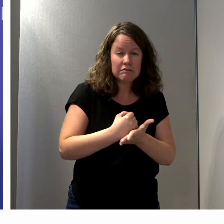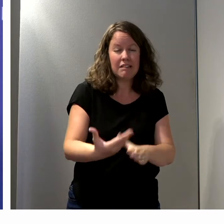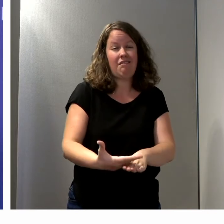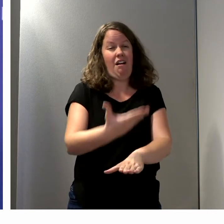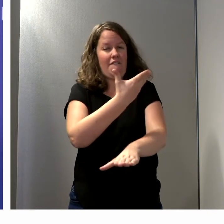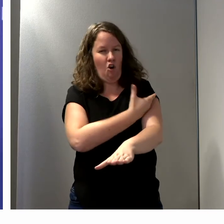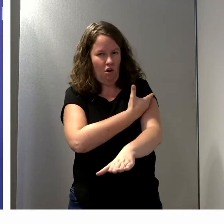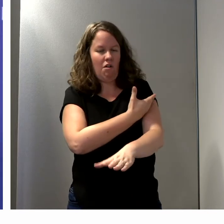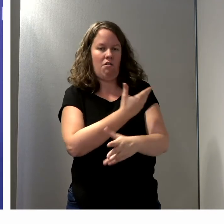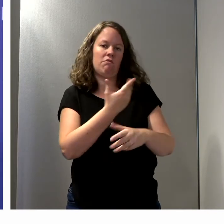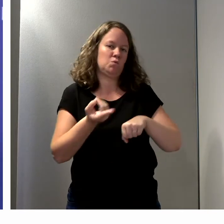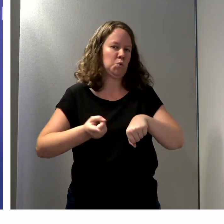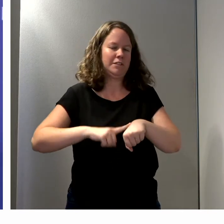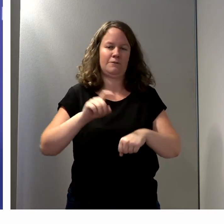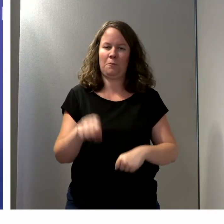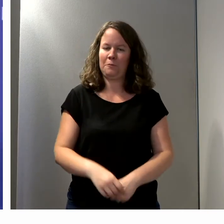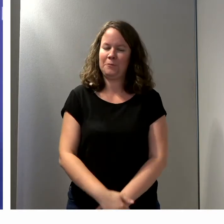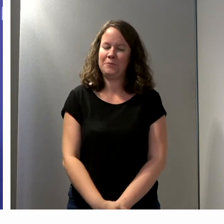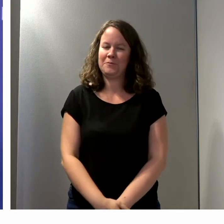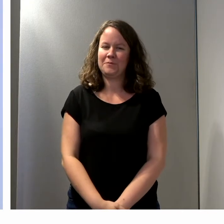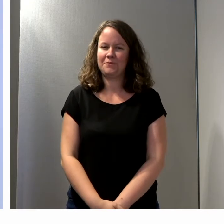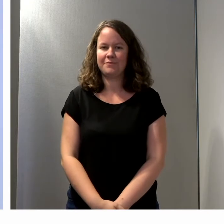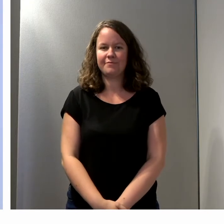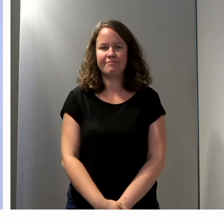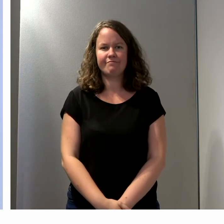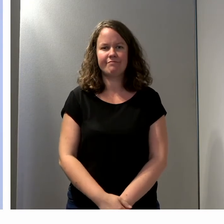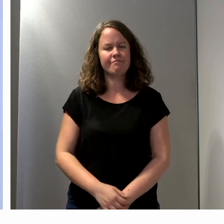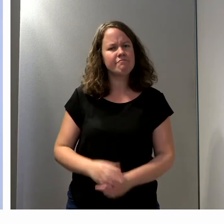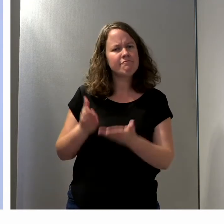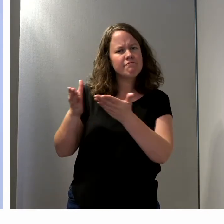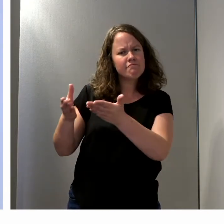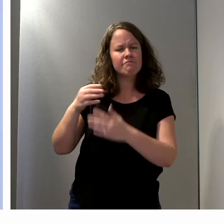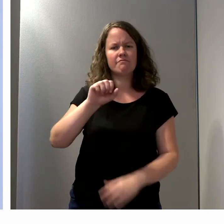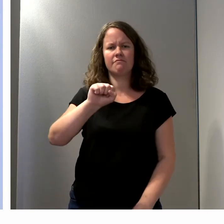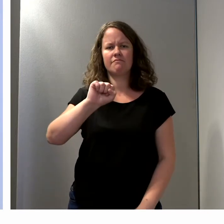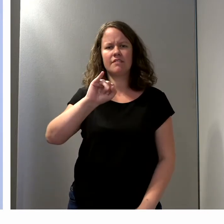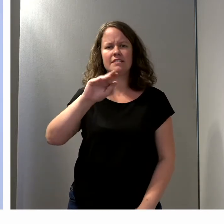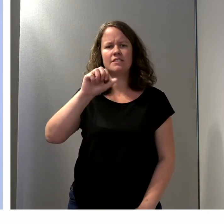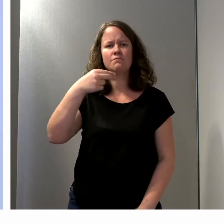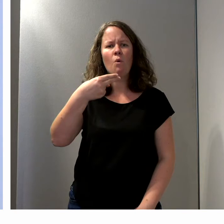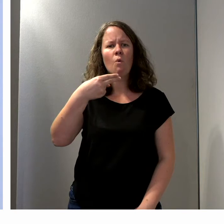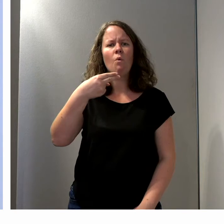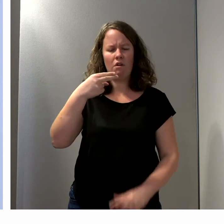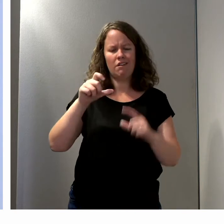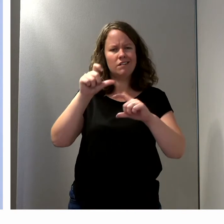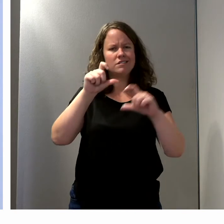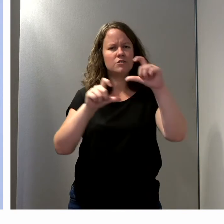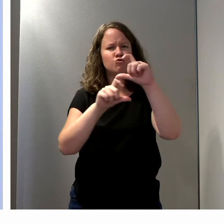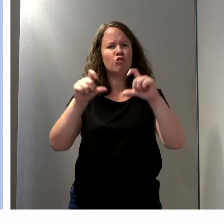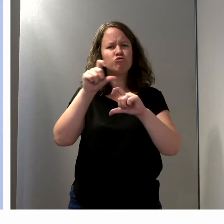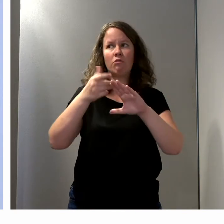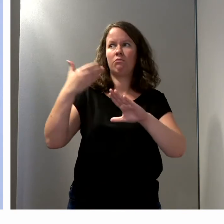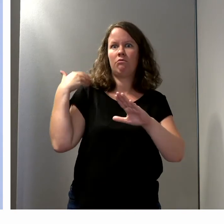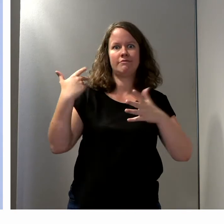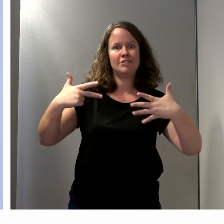amont de la sortie des services et lors de la conception. Alors Simon Oruguez, vous qui travaillez depuis 18 ans avec Signe de Sens sur ces